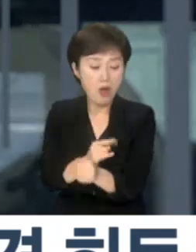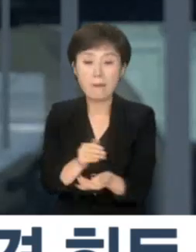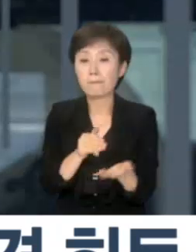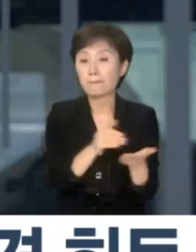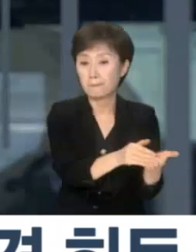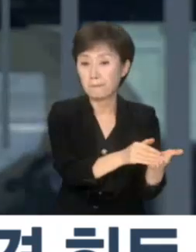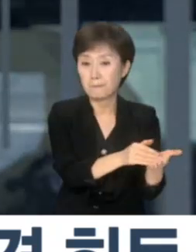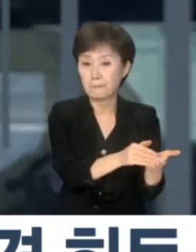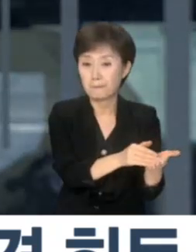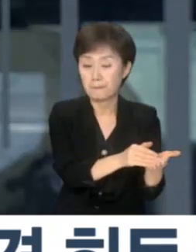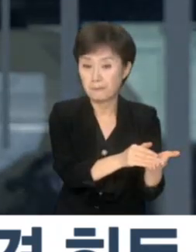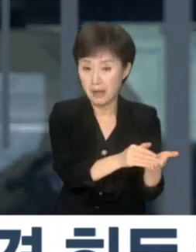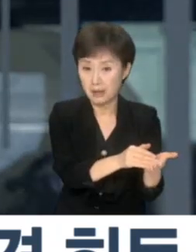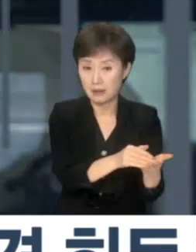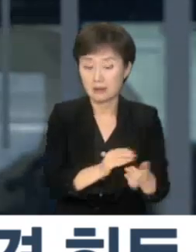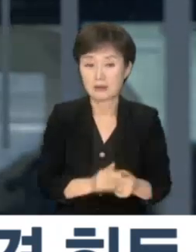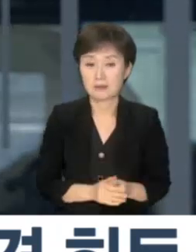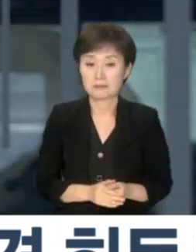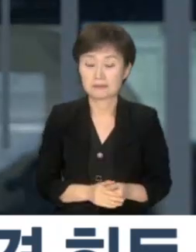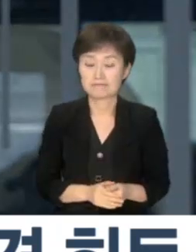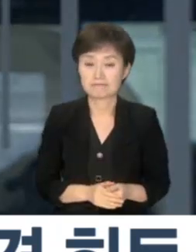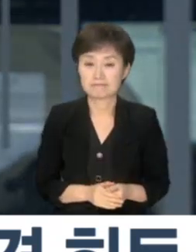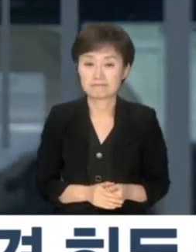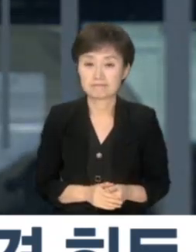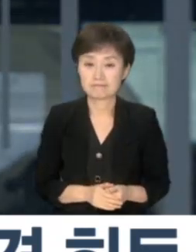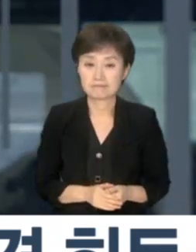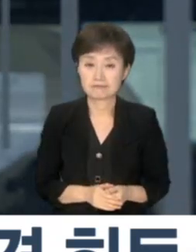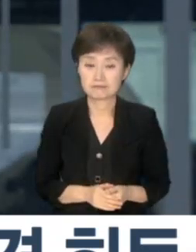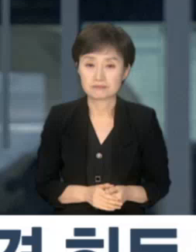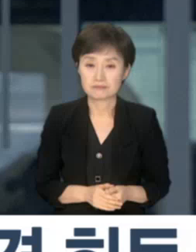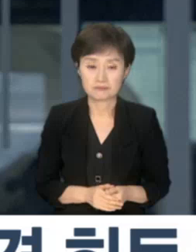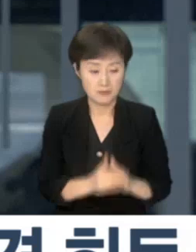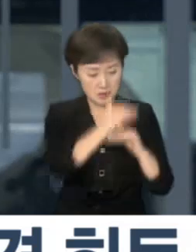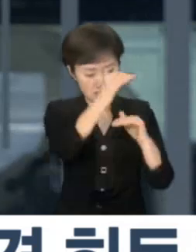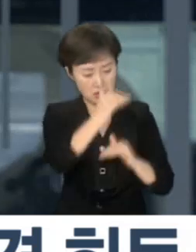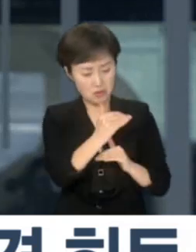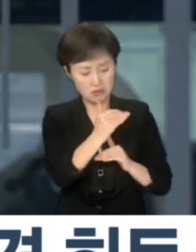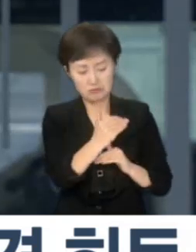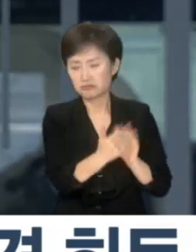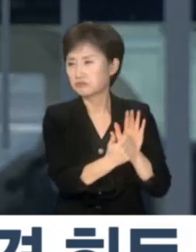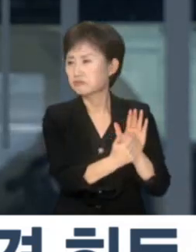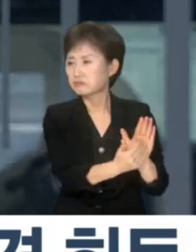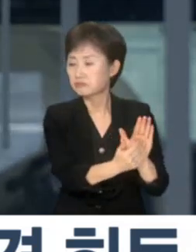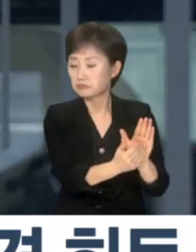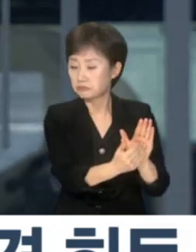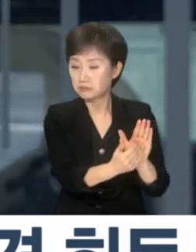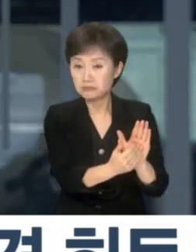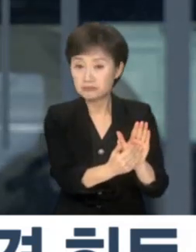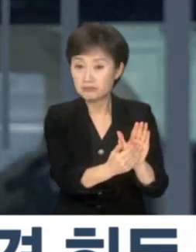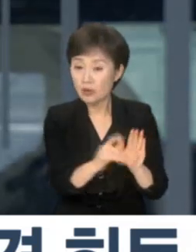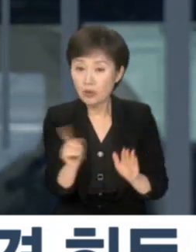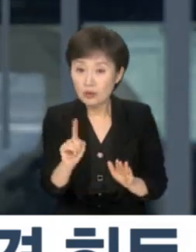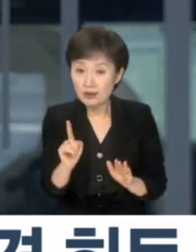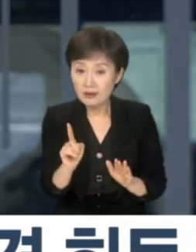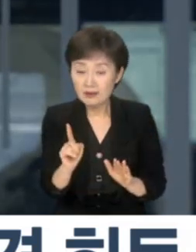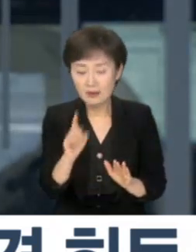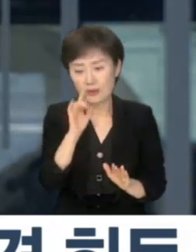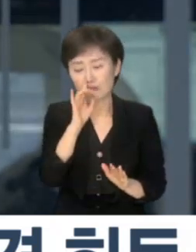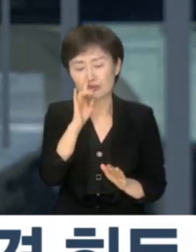결로 이야기했기 때문에 그렇다면 수용하지 않겠다는 의지가 유지가 될 것인가 아닌가 이걸 보긴 해야